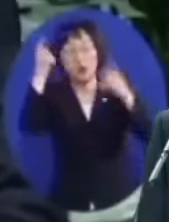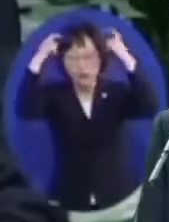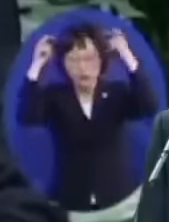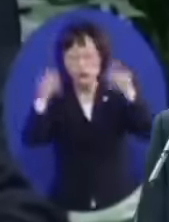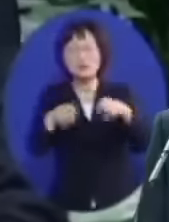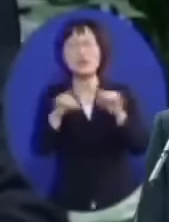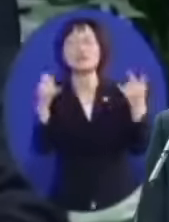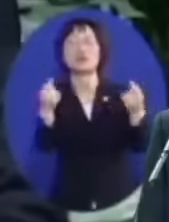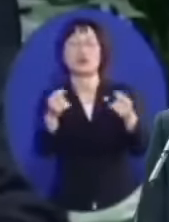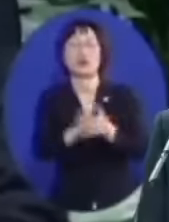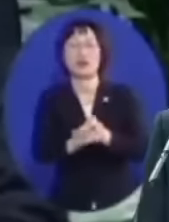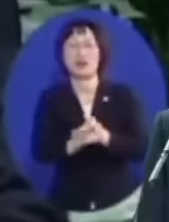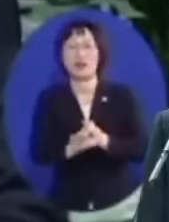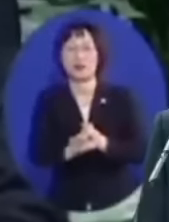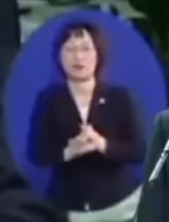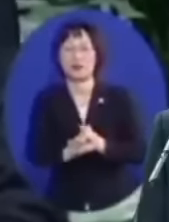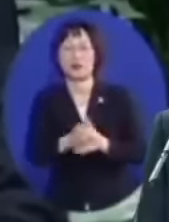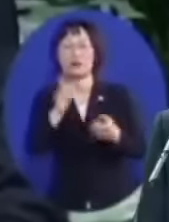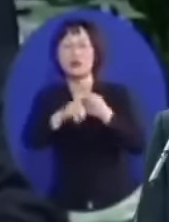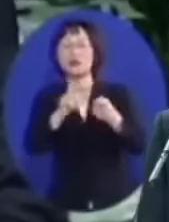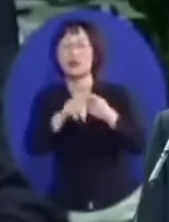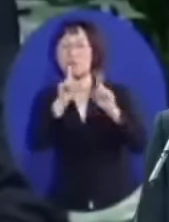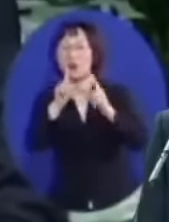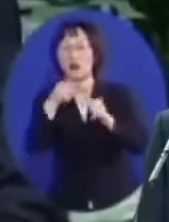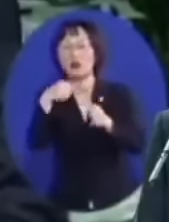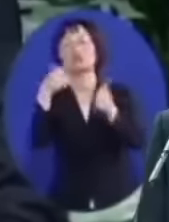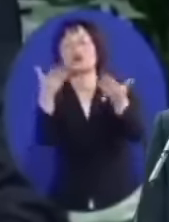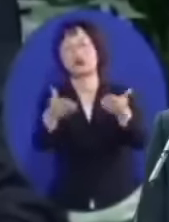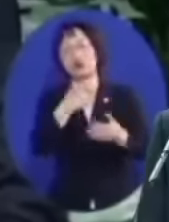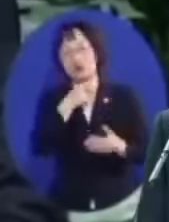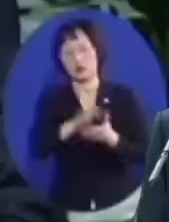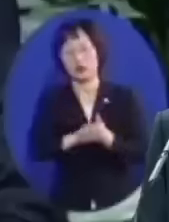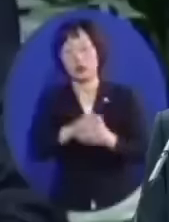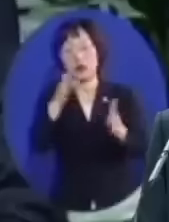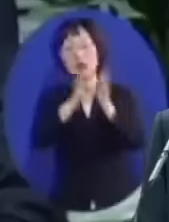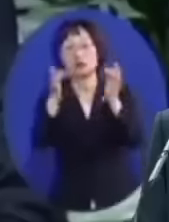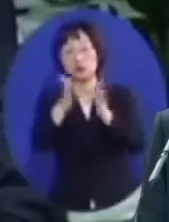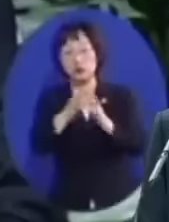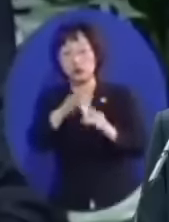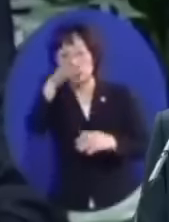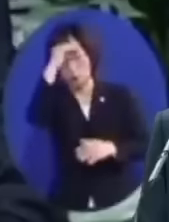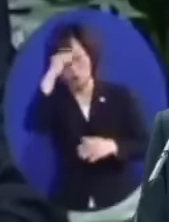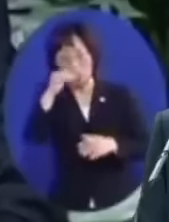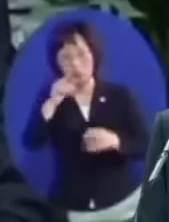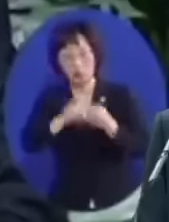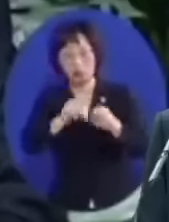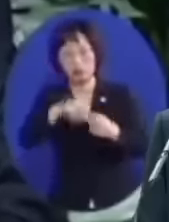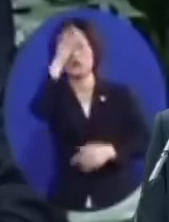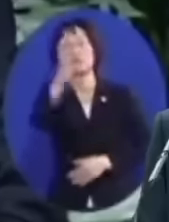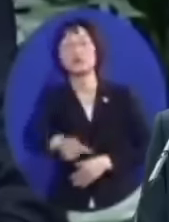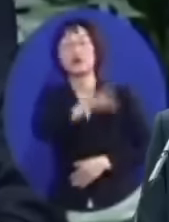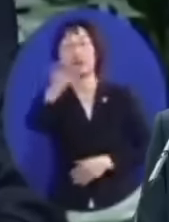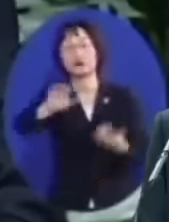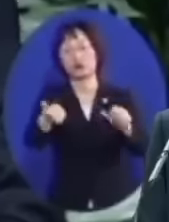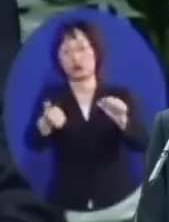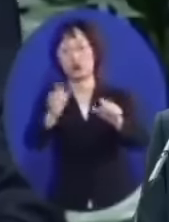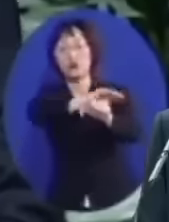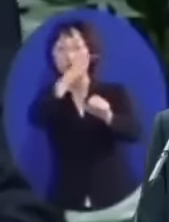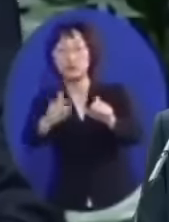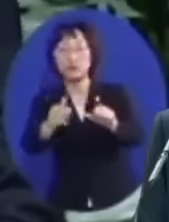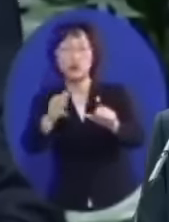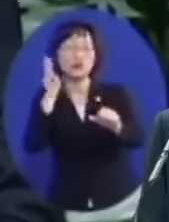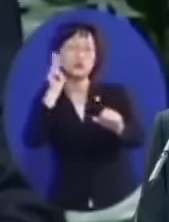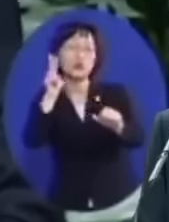말을 반박해야 되는 것입니다. 예수님께서 모범적으로 우리 보는 앞에서 십자가에 죽으셔서 무덤에 들어가서 사흘